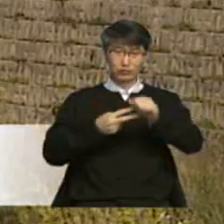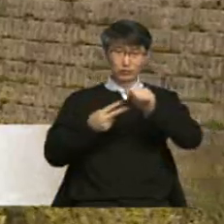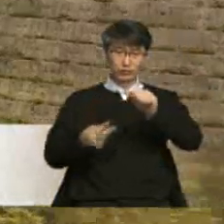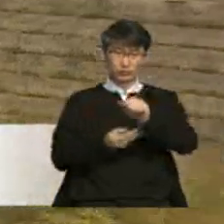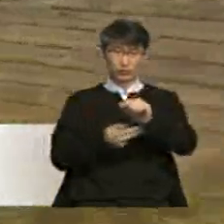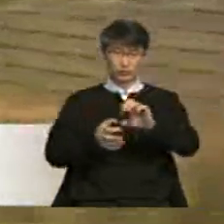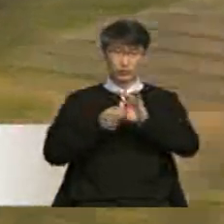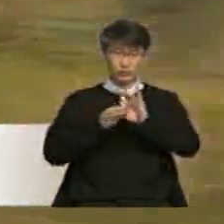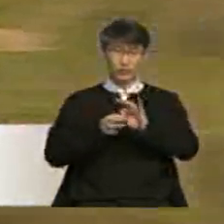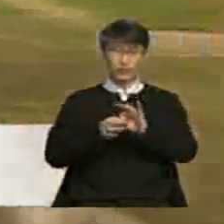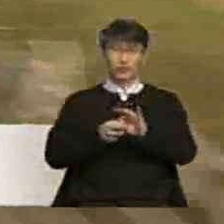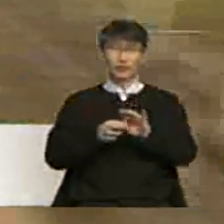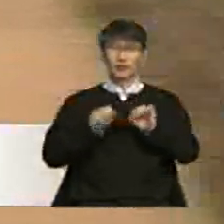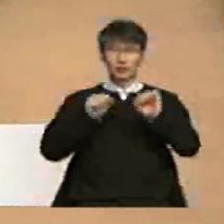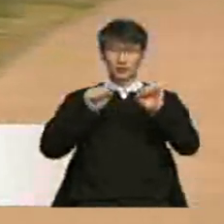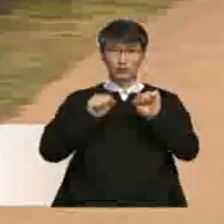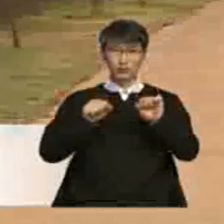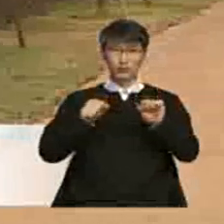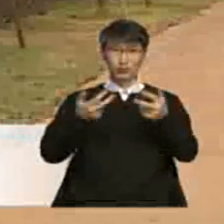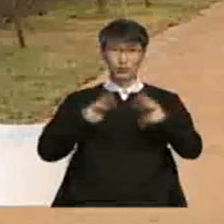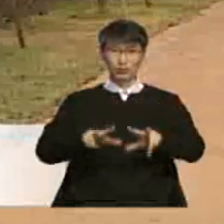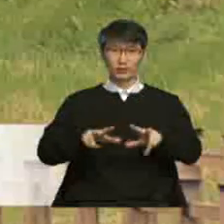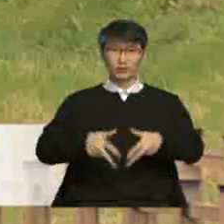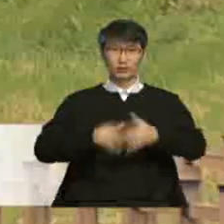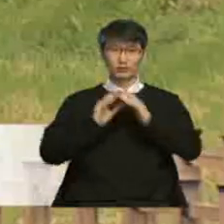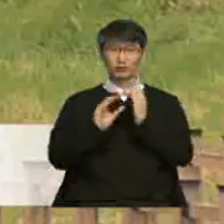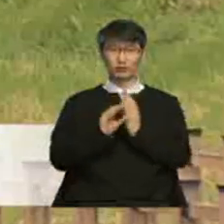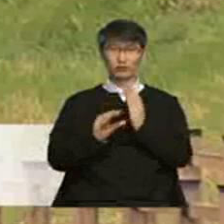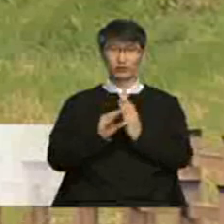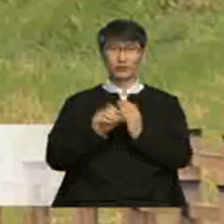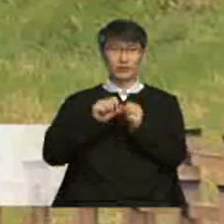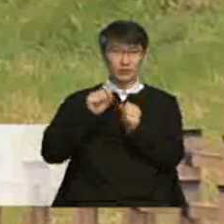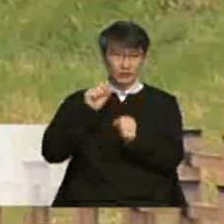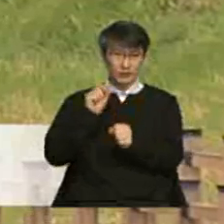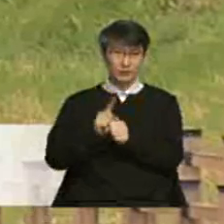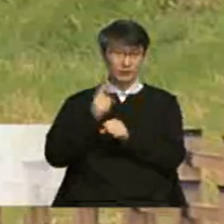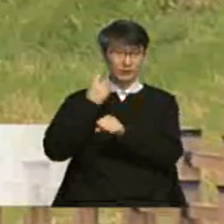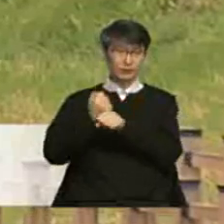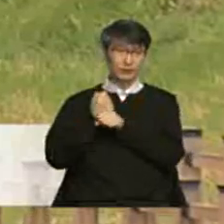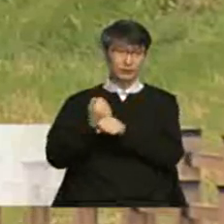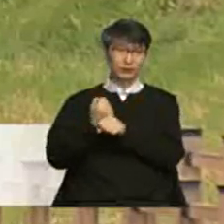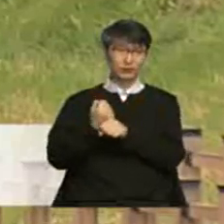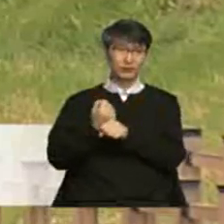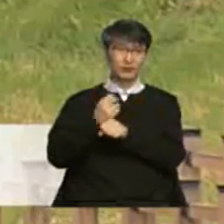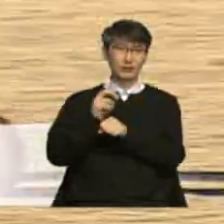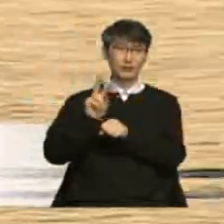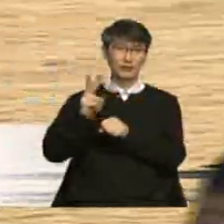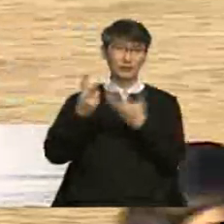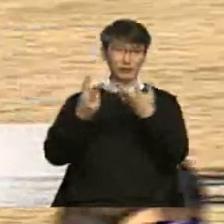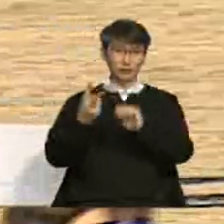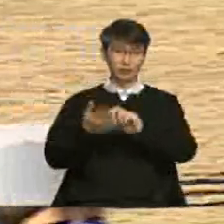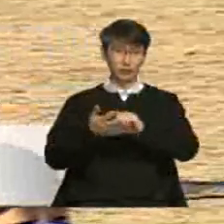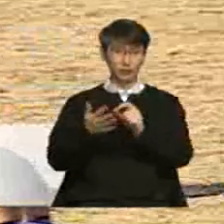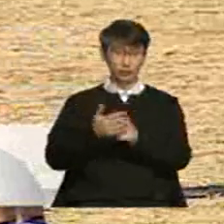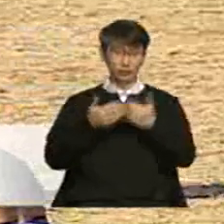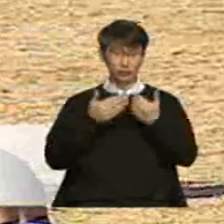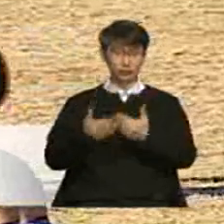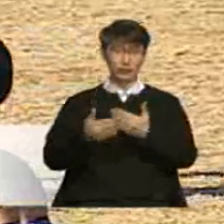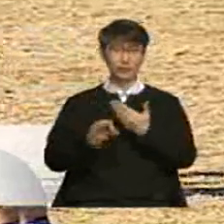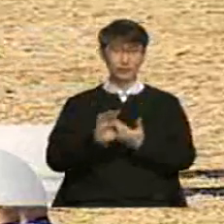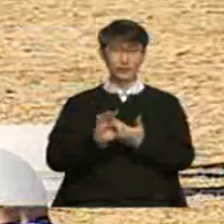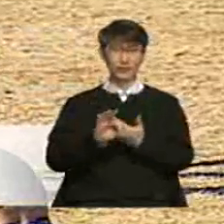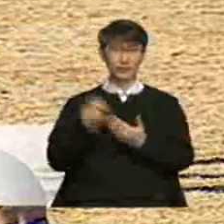통한 서울시민체육공원 조성을 추진하고 있다는 것. 이미 용역비 2억 원이 편성됐고 사업이 계획대로